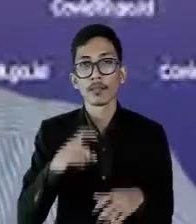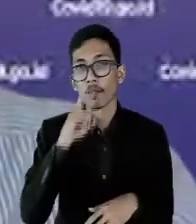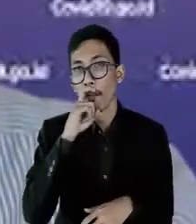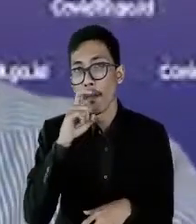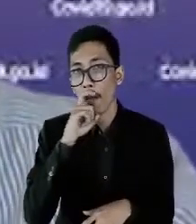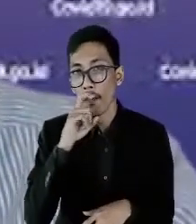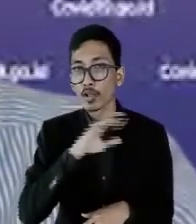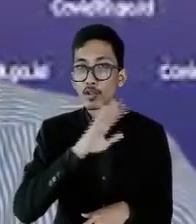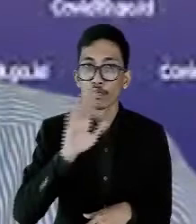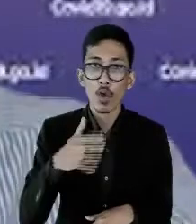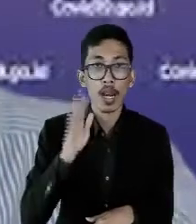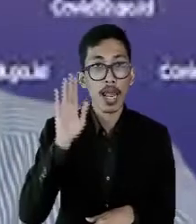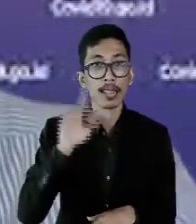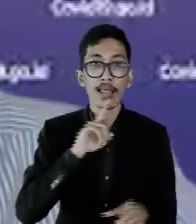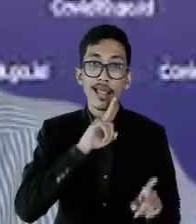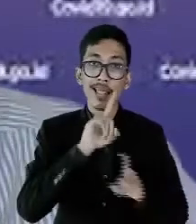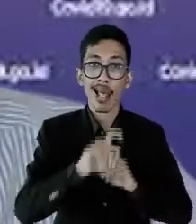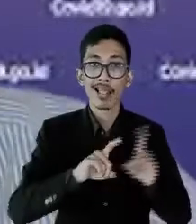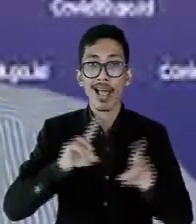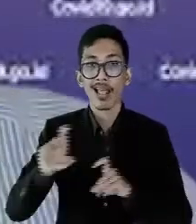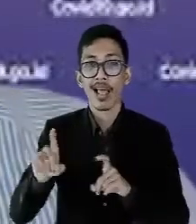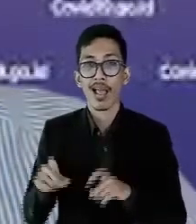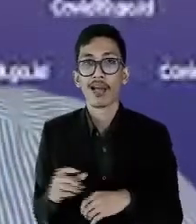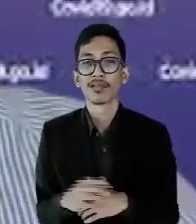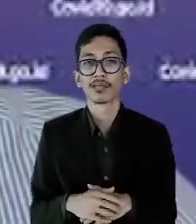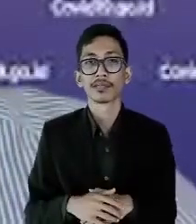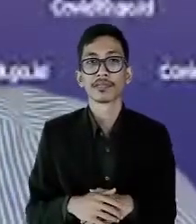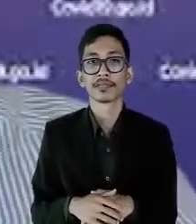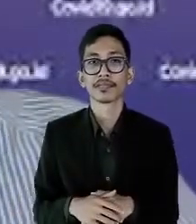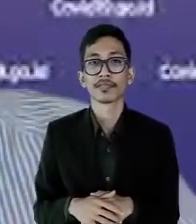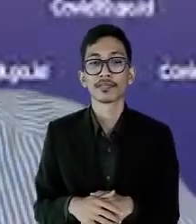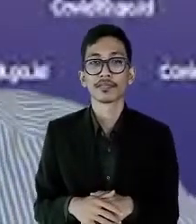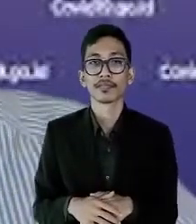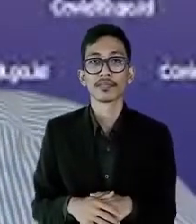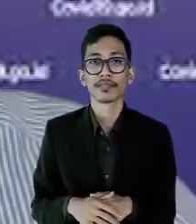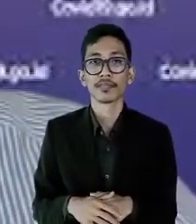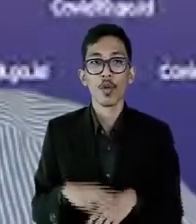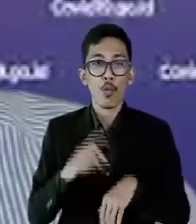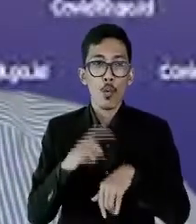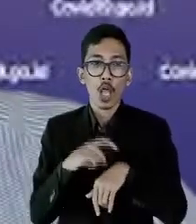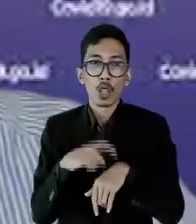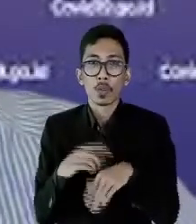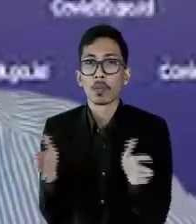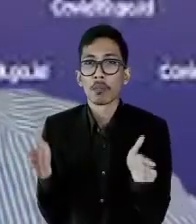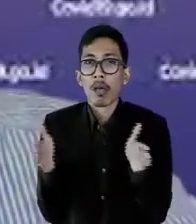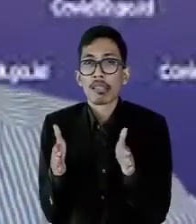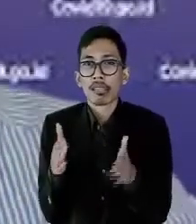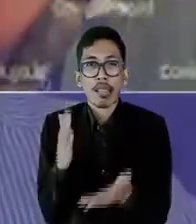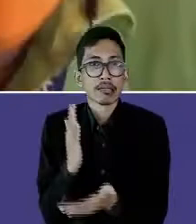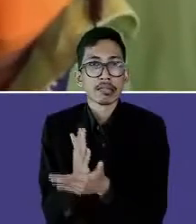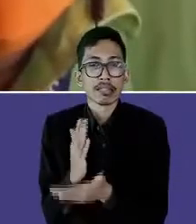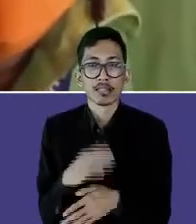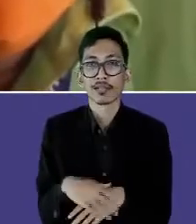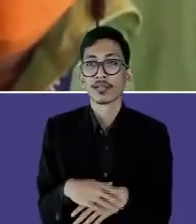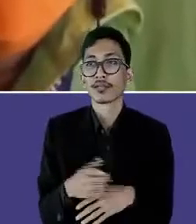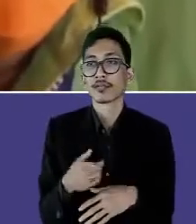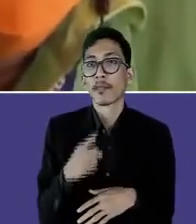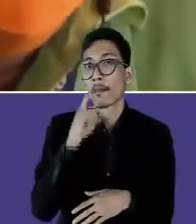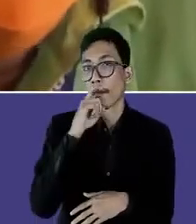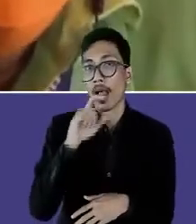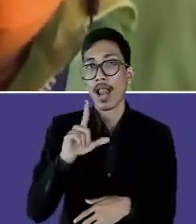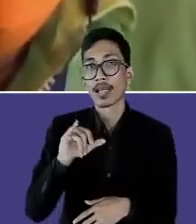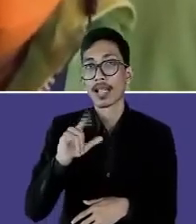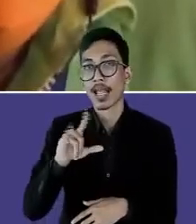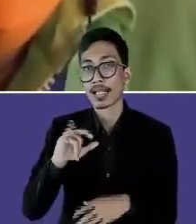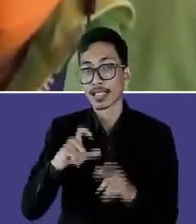semuanya, karena ini adalah putaran terakhir ya dari bincang-bincang kita karena waktu yang sangat terbatas ini, Pak Lilis. Kalau di Merauke sendiri,